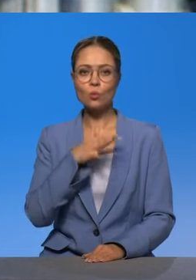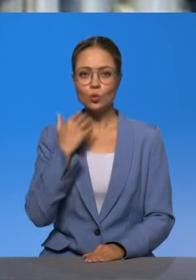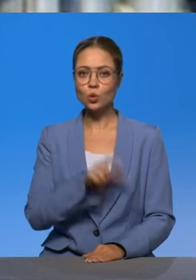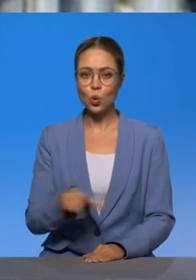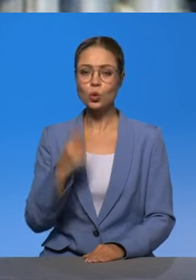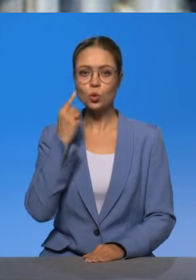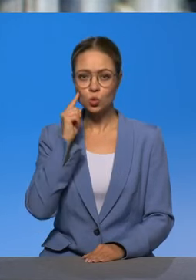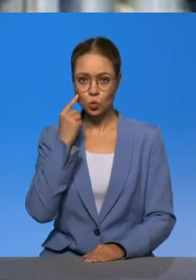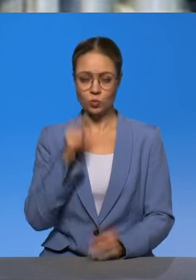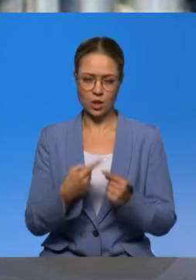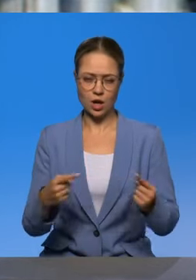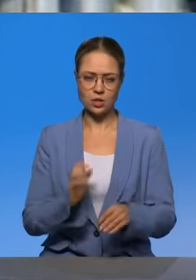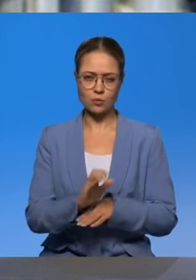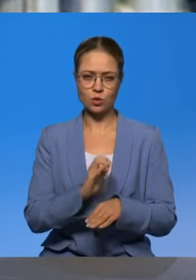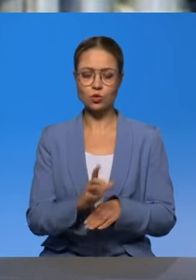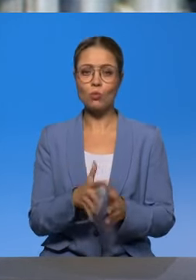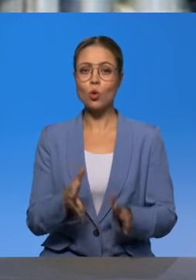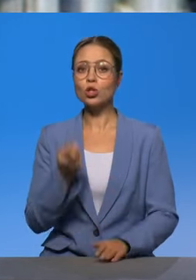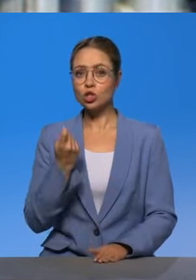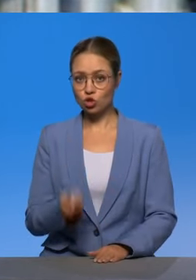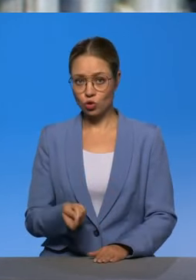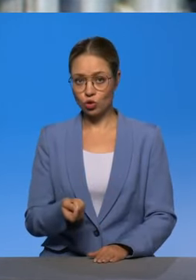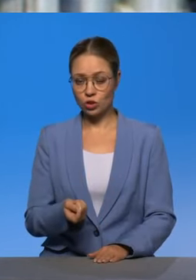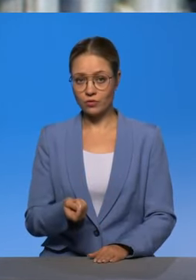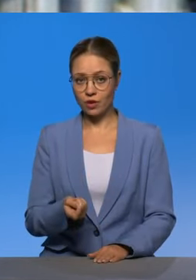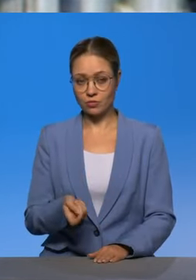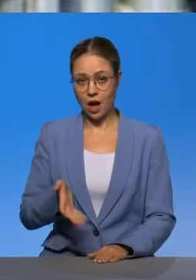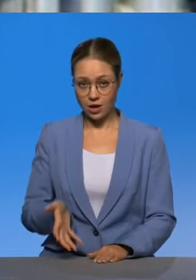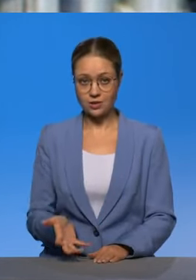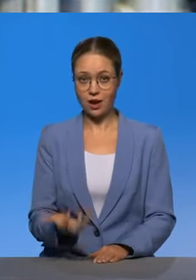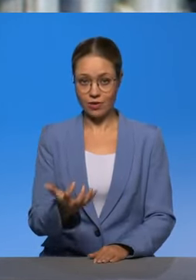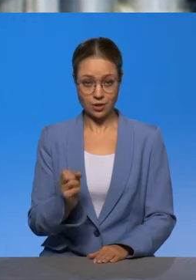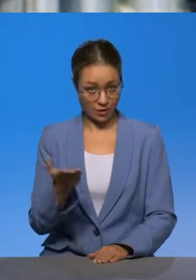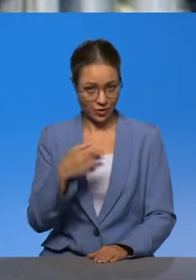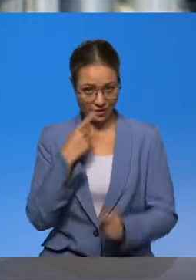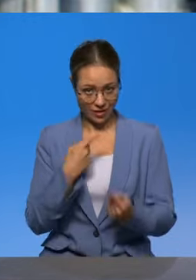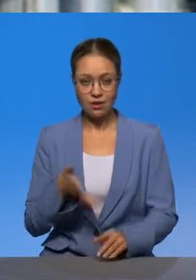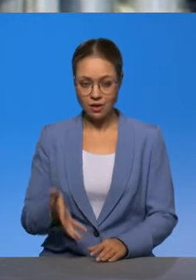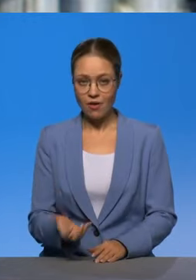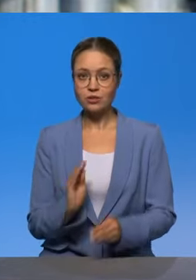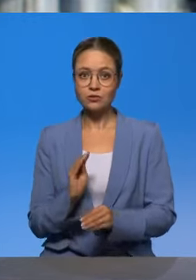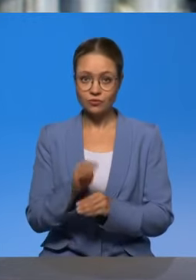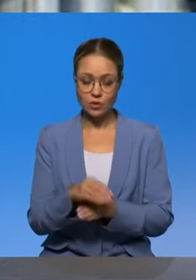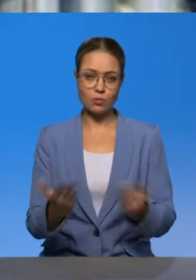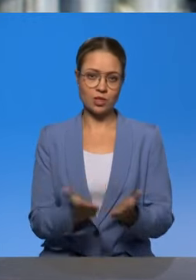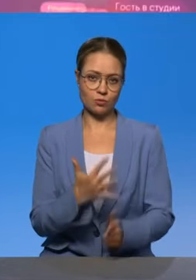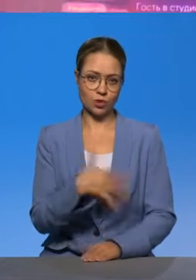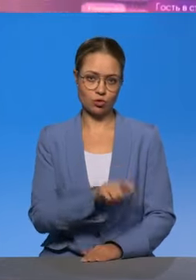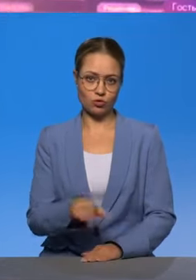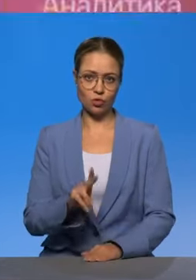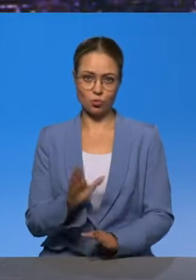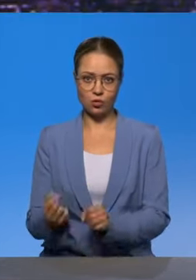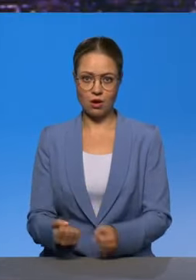разных производствах о том, что дешевле внедрить, как вы говорите, экскаватор, чем 50 тех, кто будет эту траншею